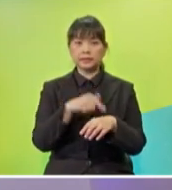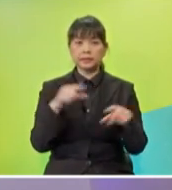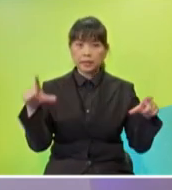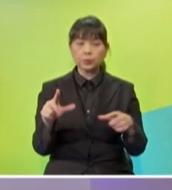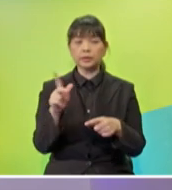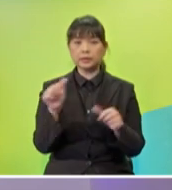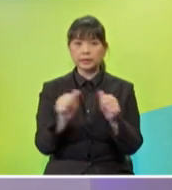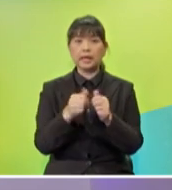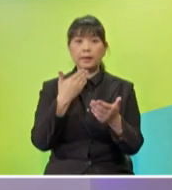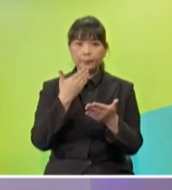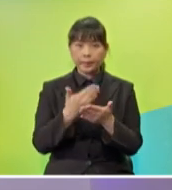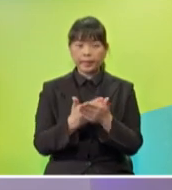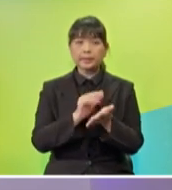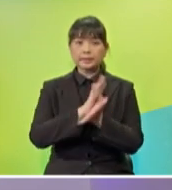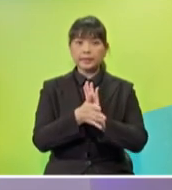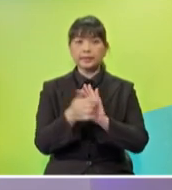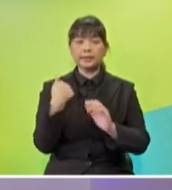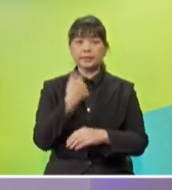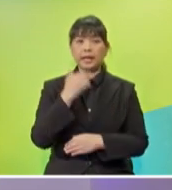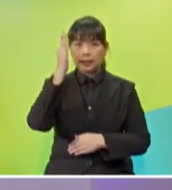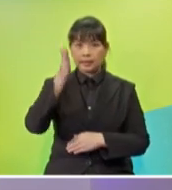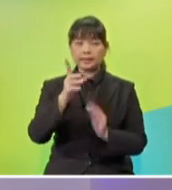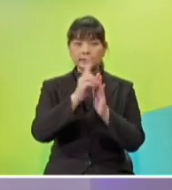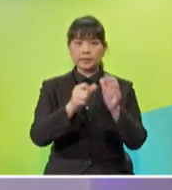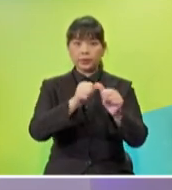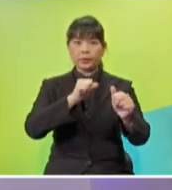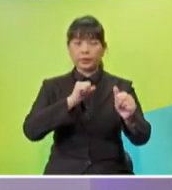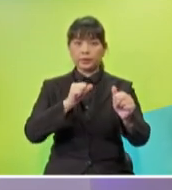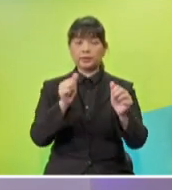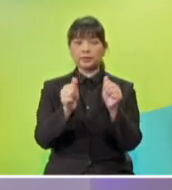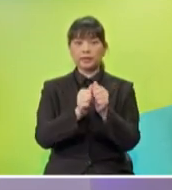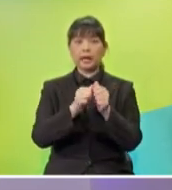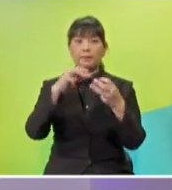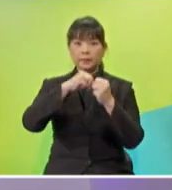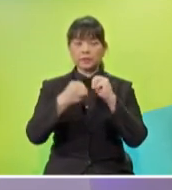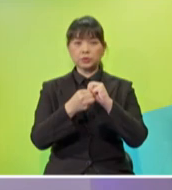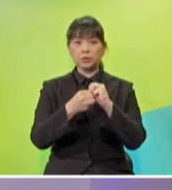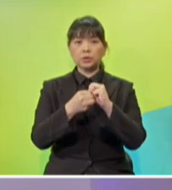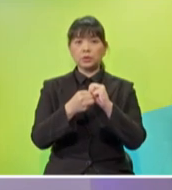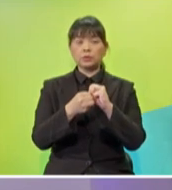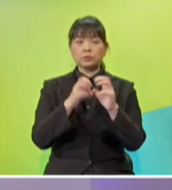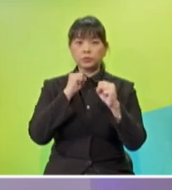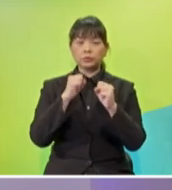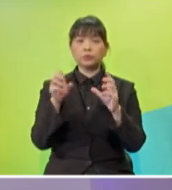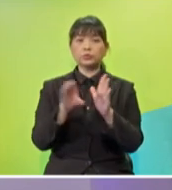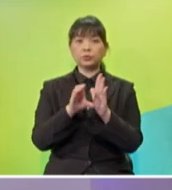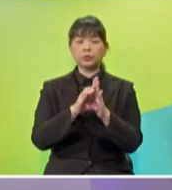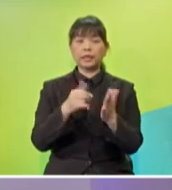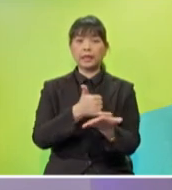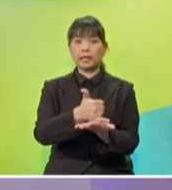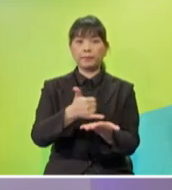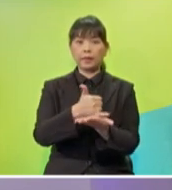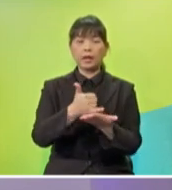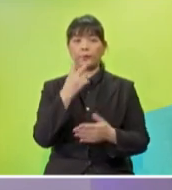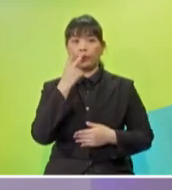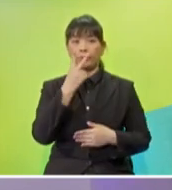menjauhi daripada masalah susu contohnya budaya lepak merokok atau ambil